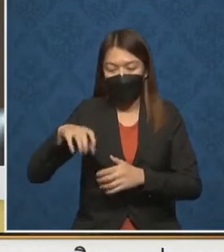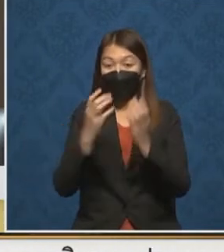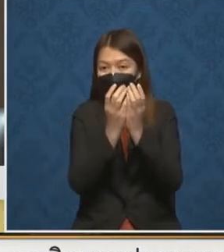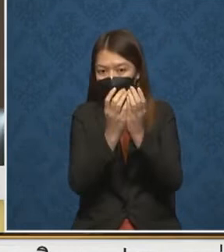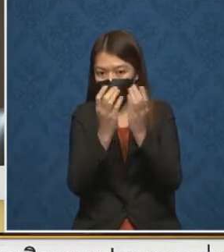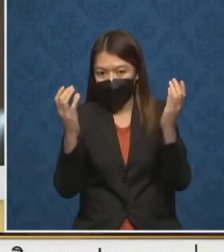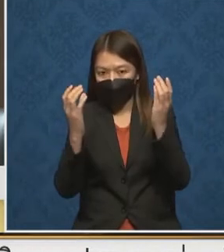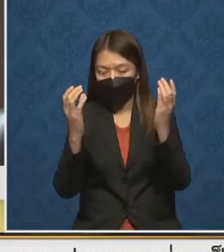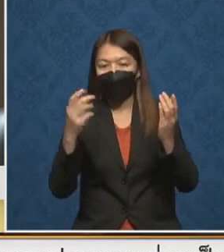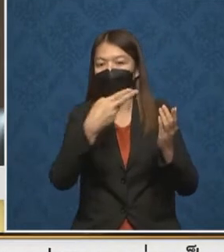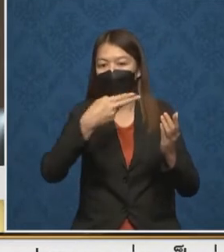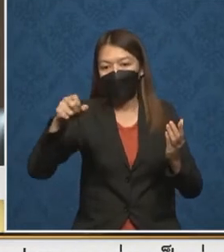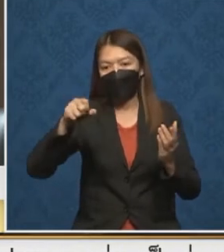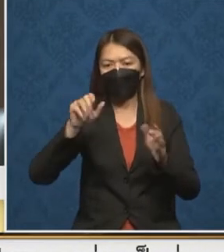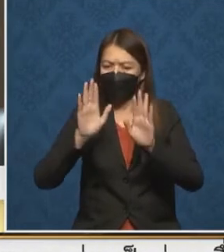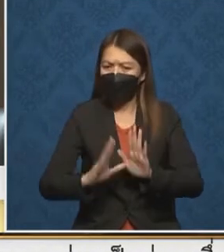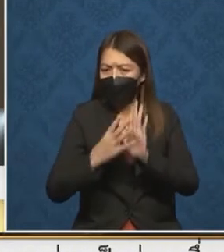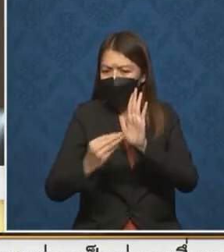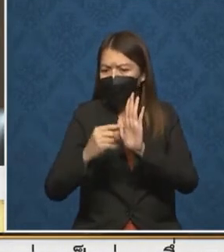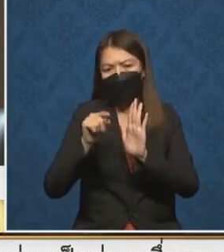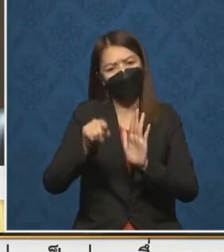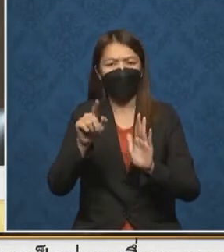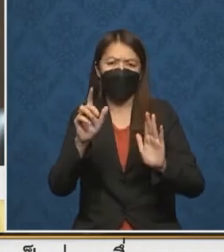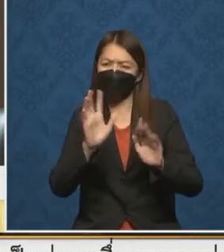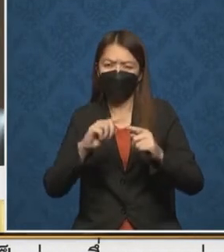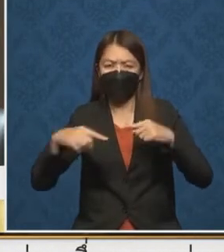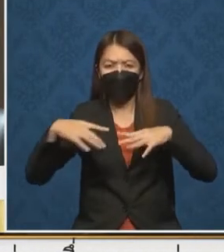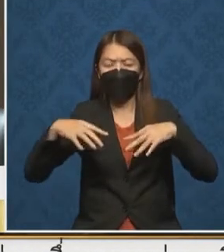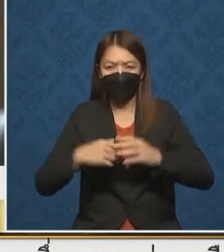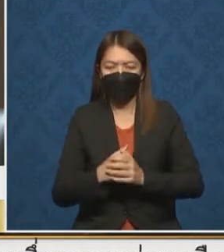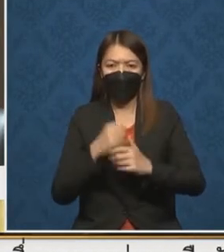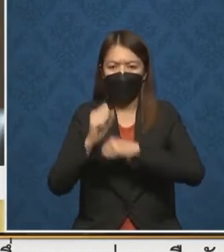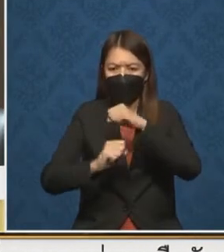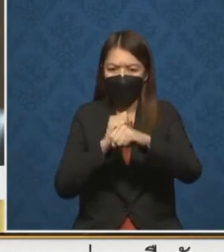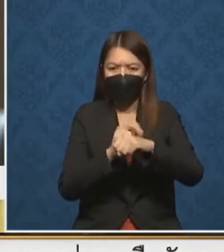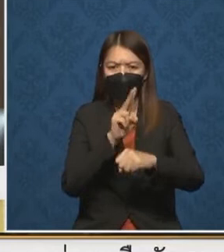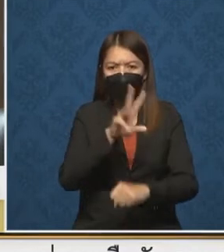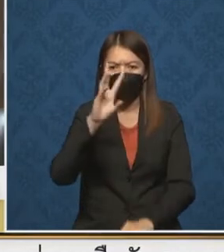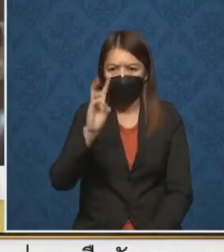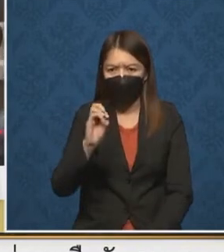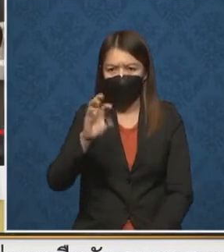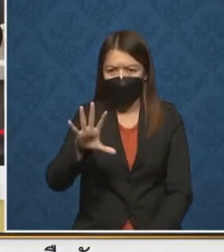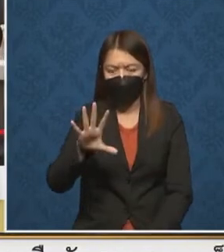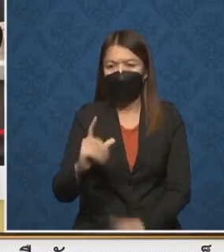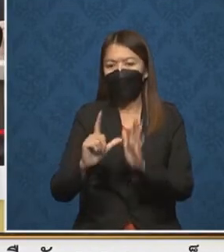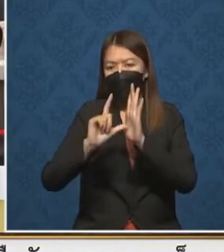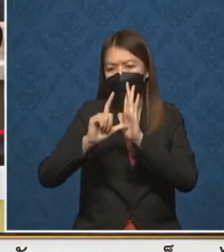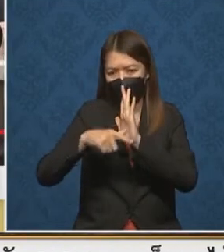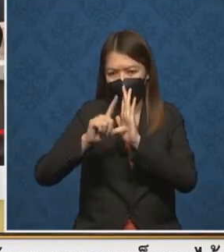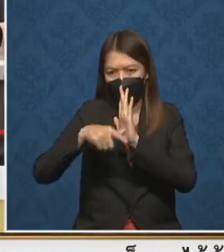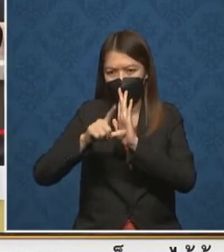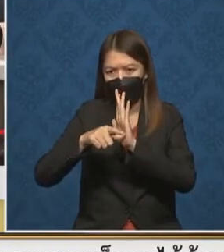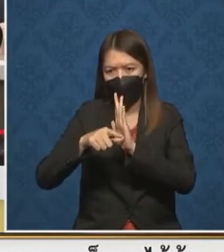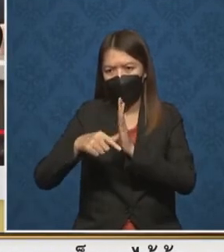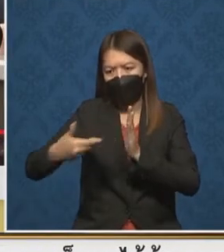วรจะมีหลักสูรในรัษณะนี้แตกพบว่าในปี 2,565ท่านเลขามาก็มา